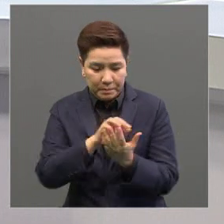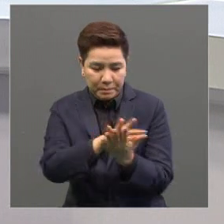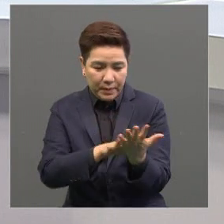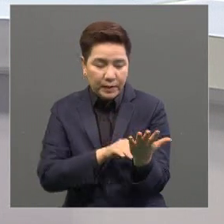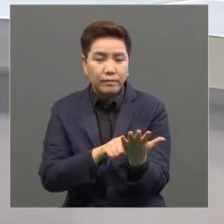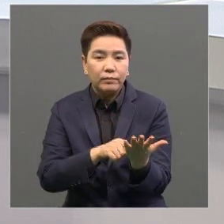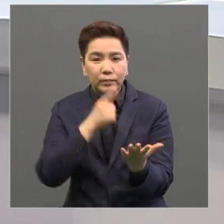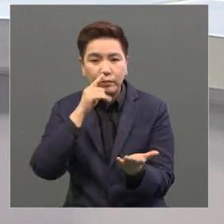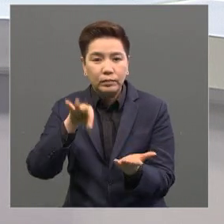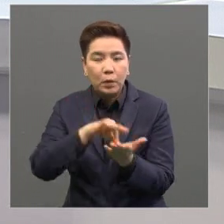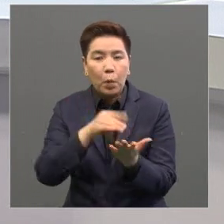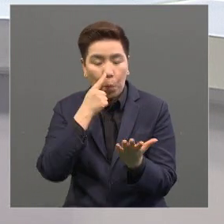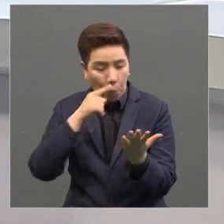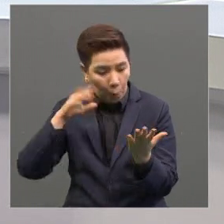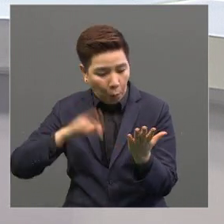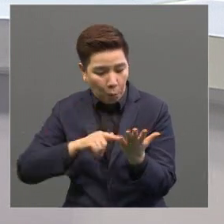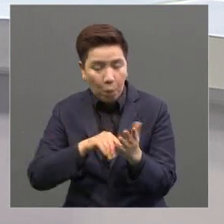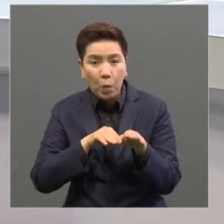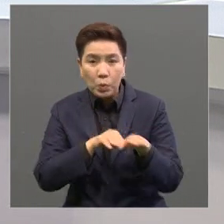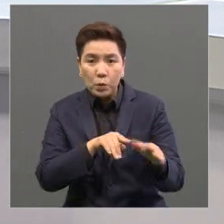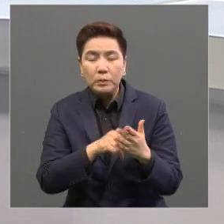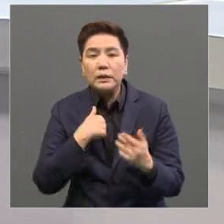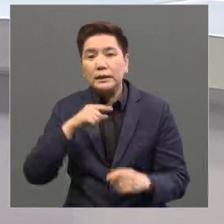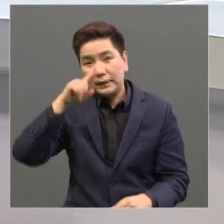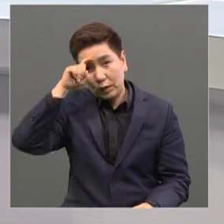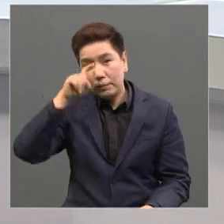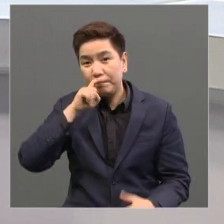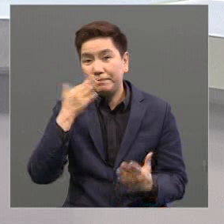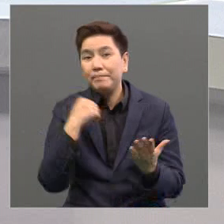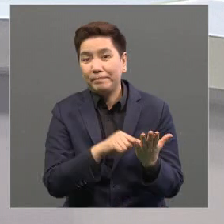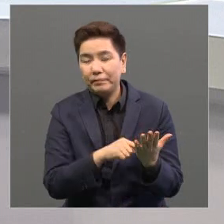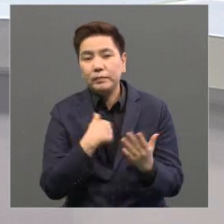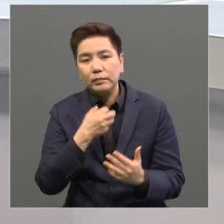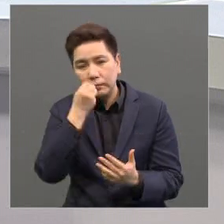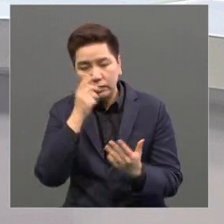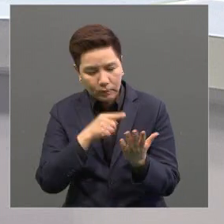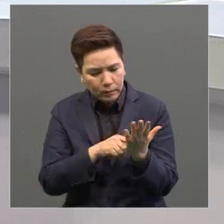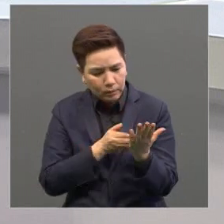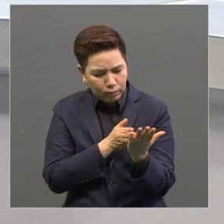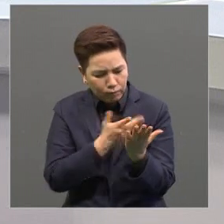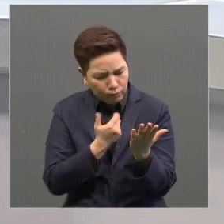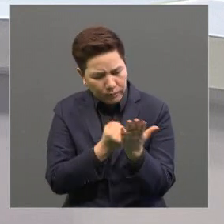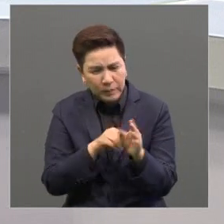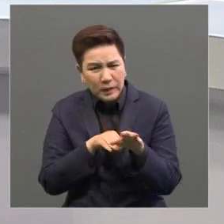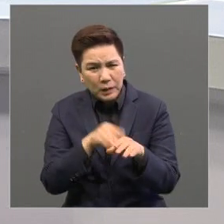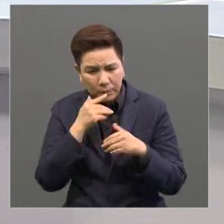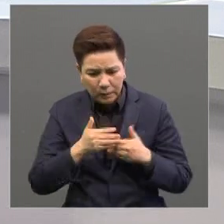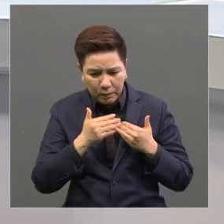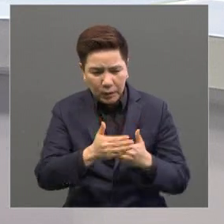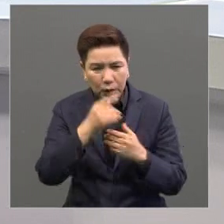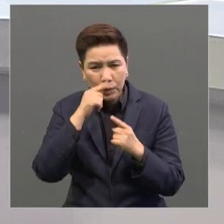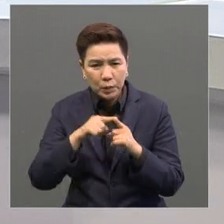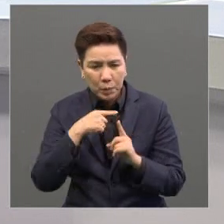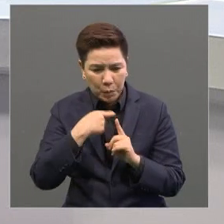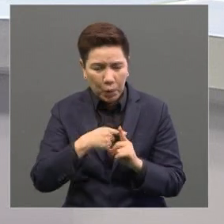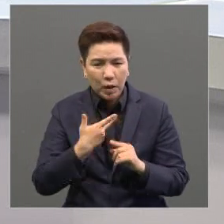นะปรากฏว่าโอ้โหรถติดมากอันนี้คือวันเสาร์ที่ผ่านมานะคะงั้นก็ลองดูนะคะว่ารถติดน่ะเป็นช่วงๆแต่บวกไป